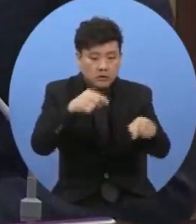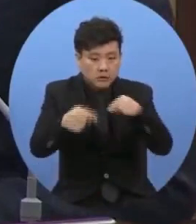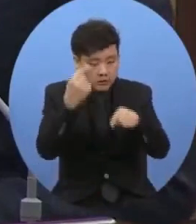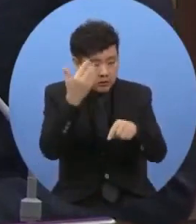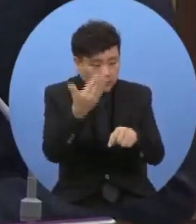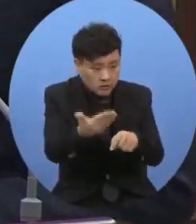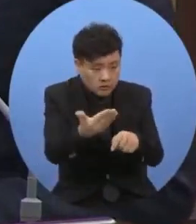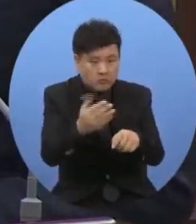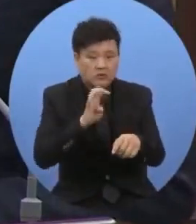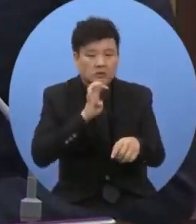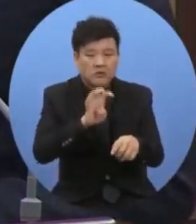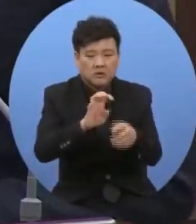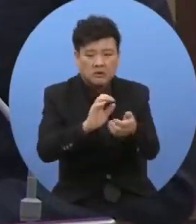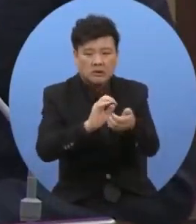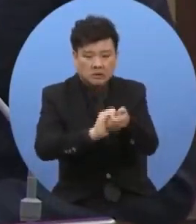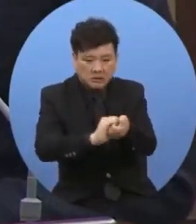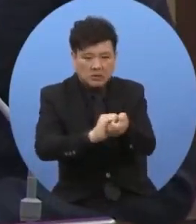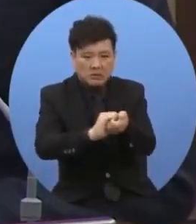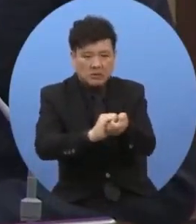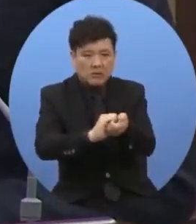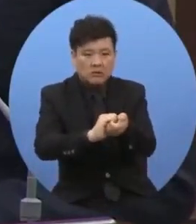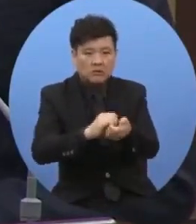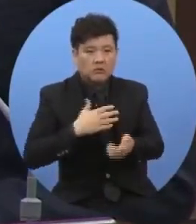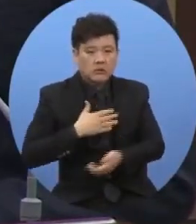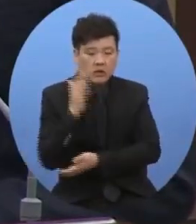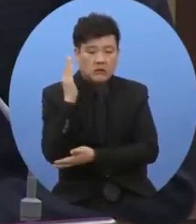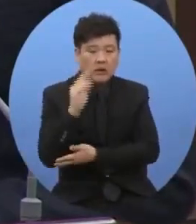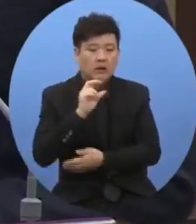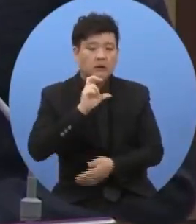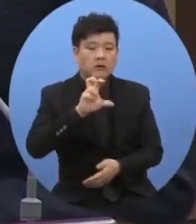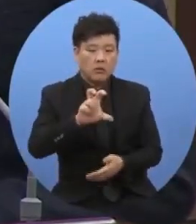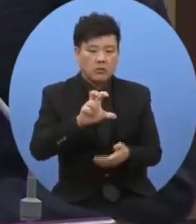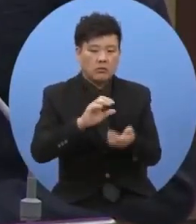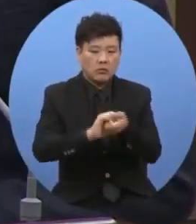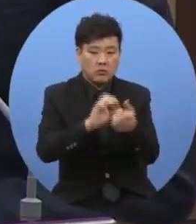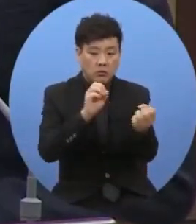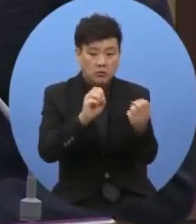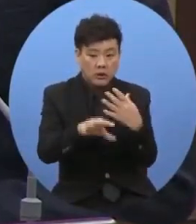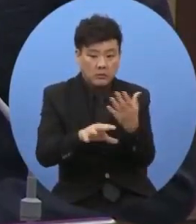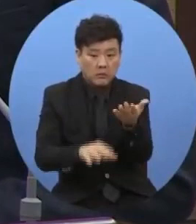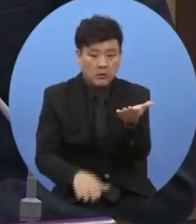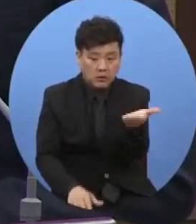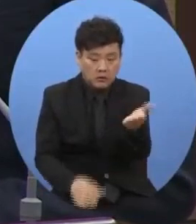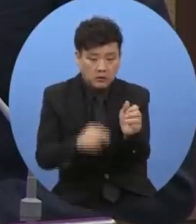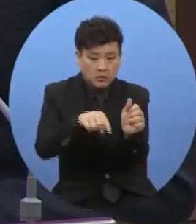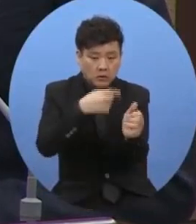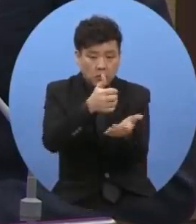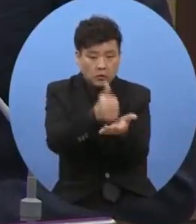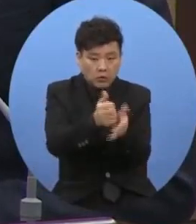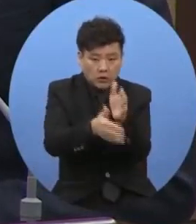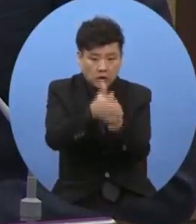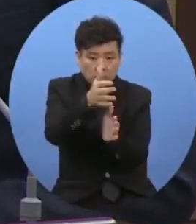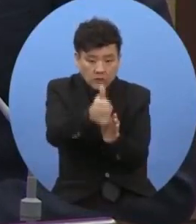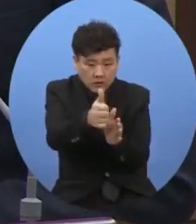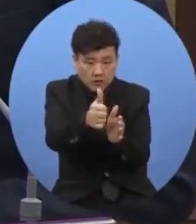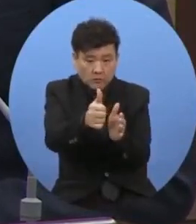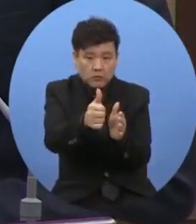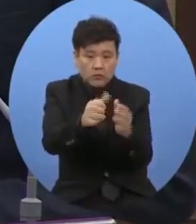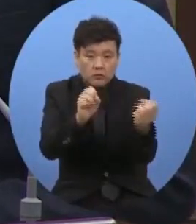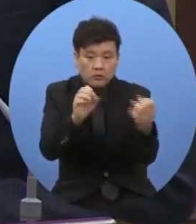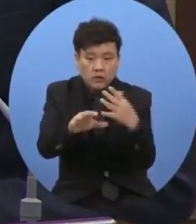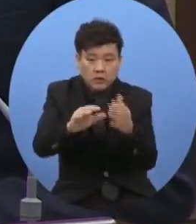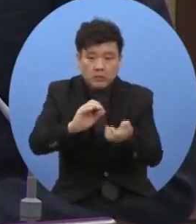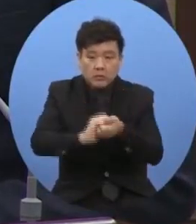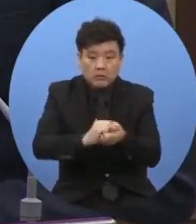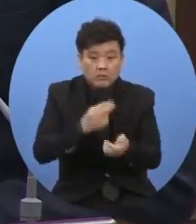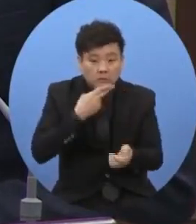제한의 방식이 같습니다. 있고, 의원 발언이 25분으로 제한되고, 답변하시는 이제 교육감님과 시장님은 이제 제한이 없는 그런 형태가